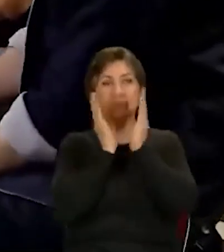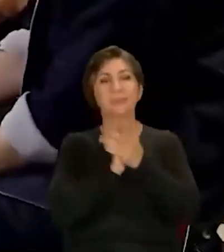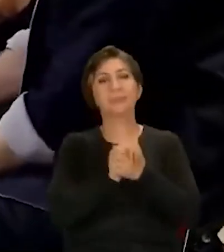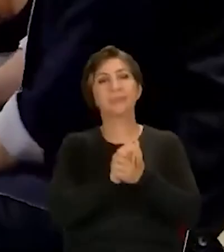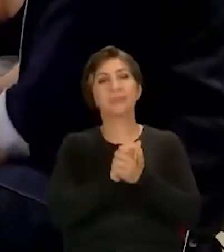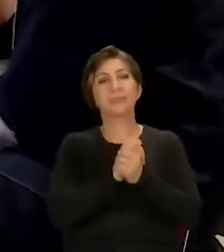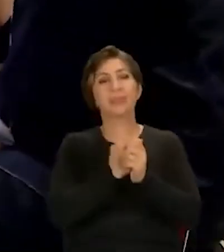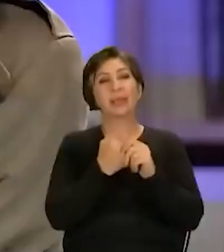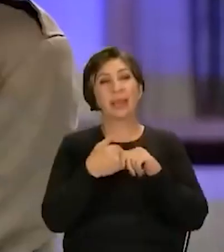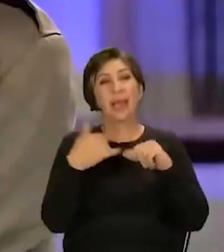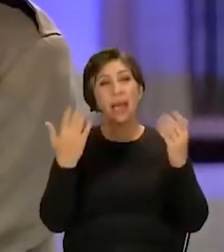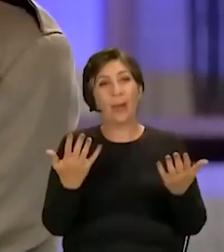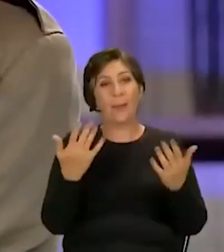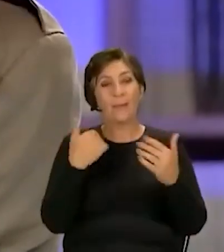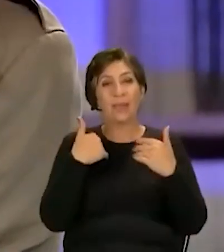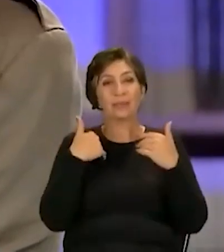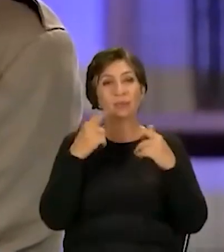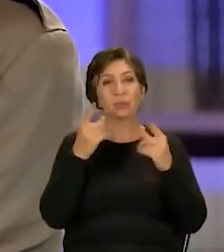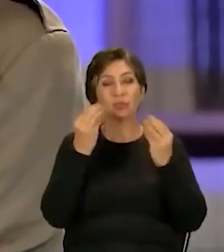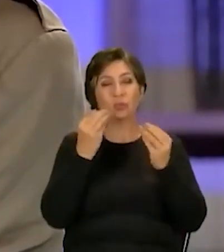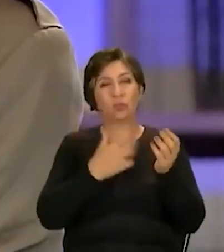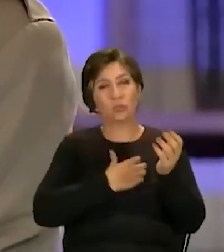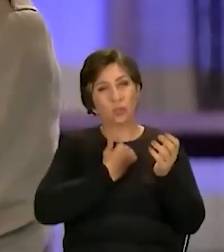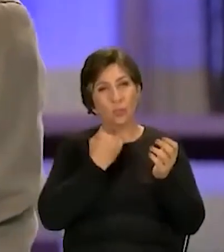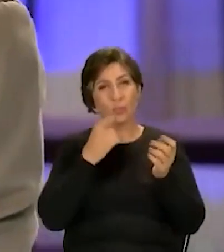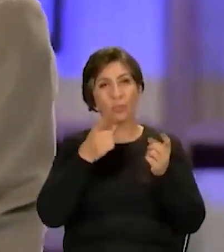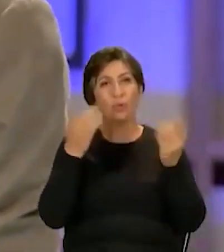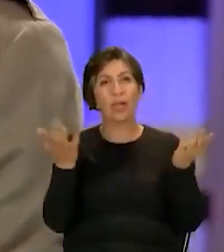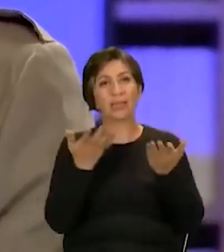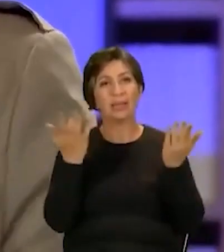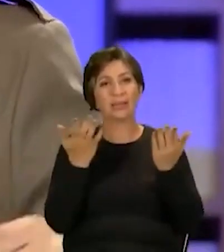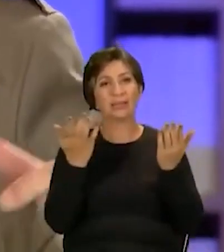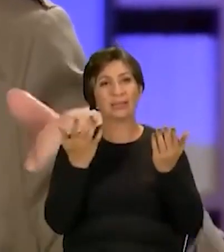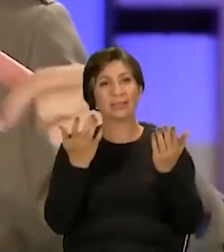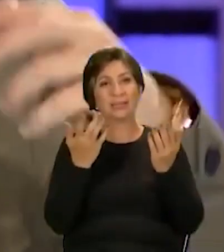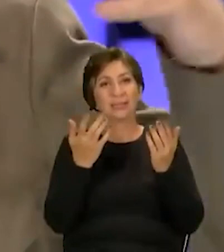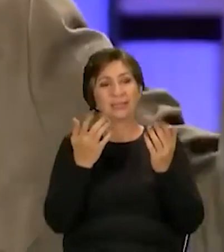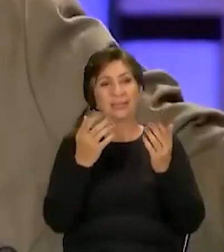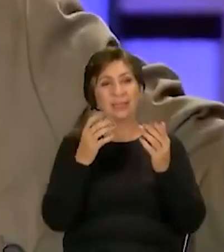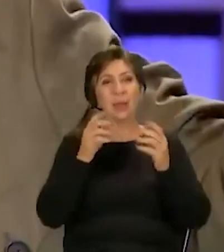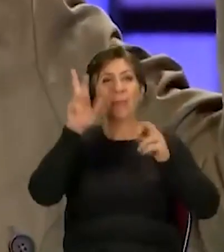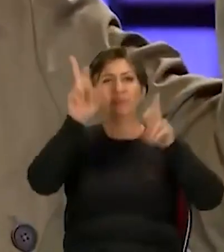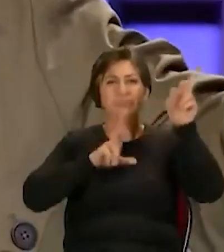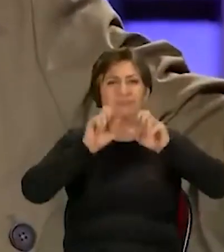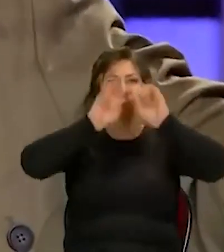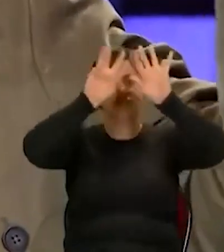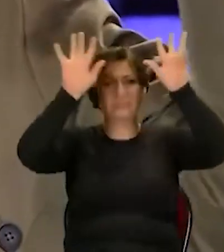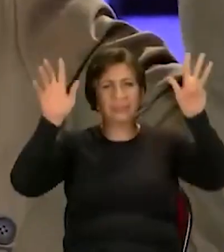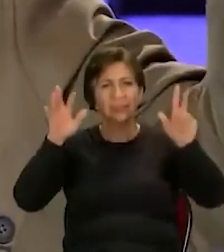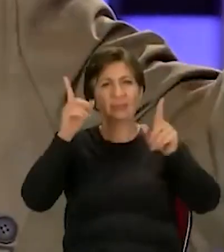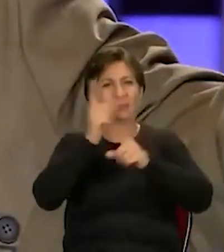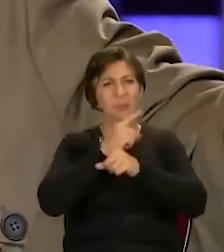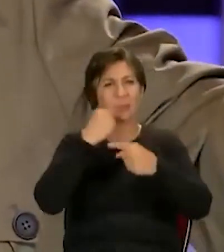Aradaki şey ama ben tabii ki şuna çok üzülüyorum. Yani bu kadar Hani işte bu havai fişekler bilmem neler